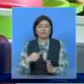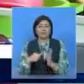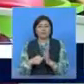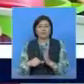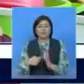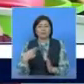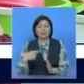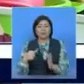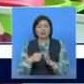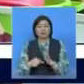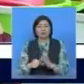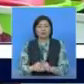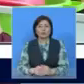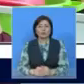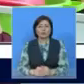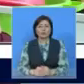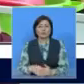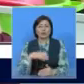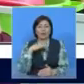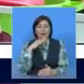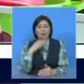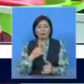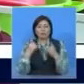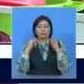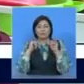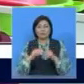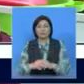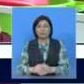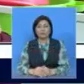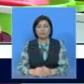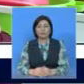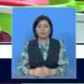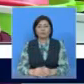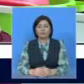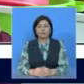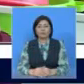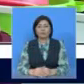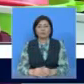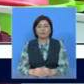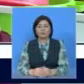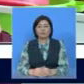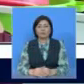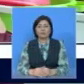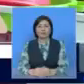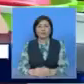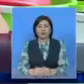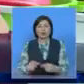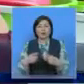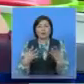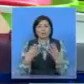цена. Мякоть, грудинка, все прям по 1600 продается. В обычные дни почем продаете?